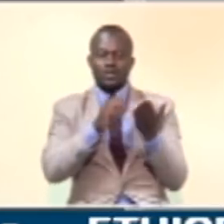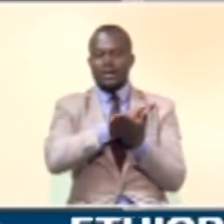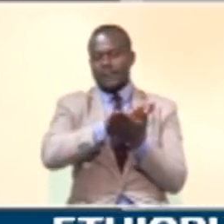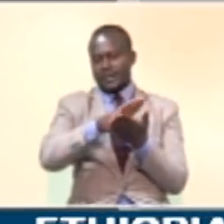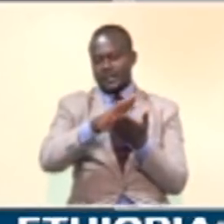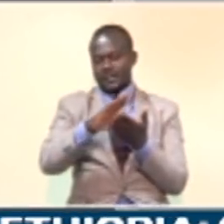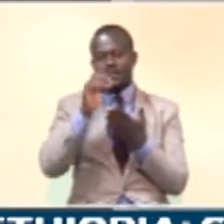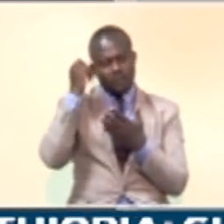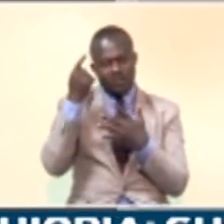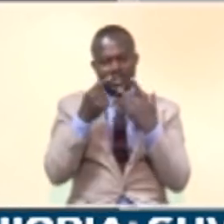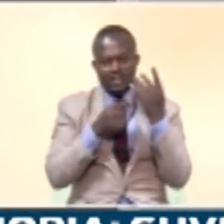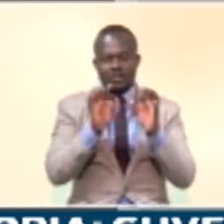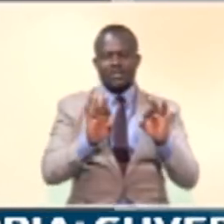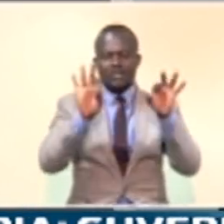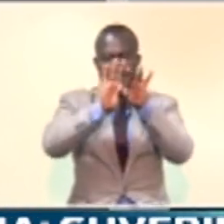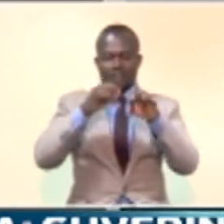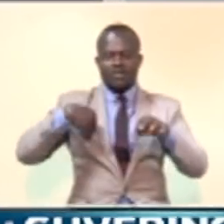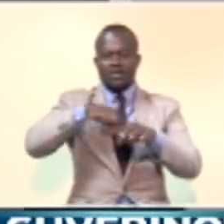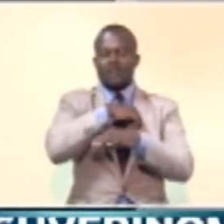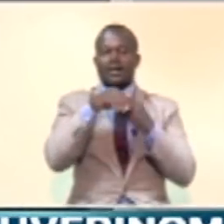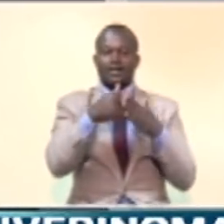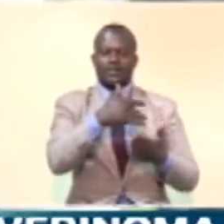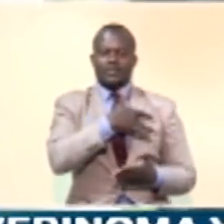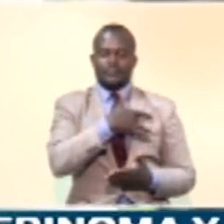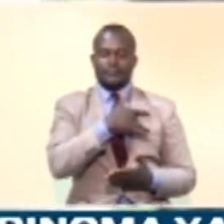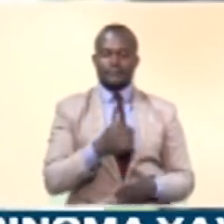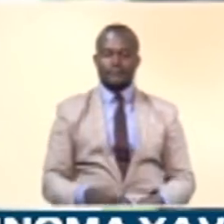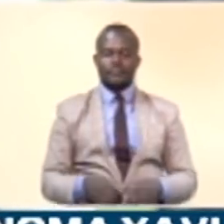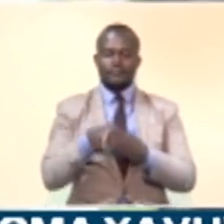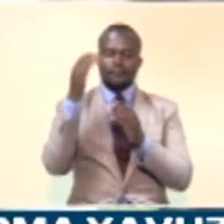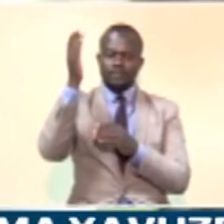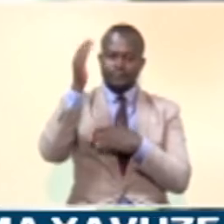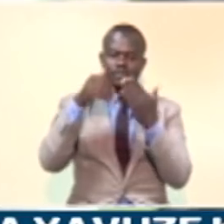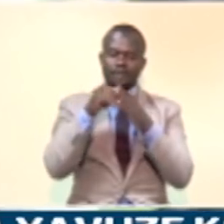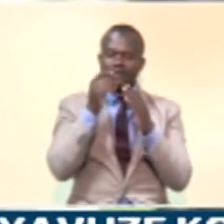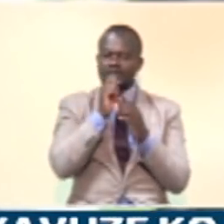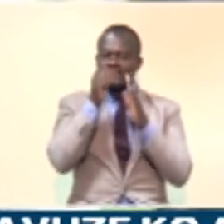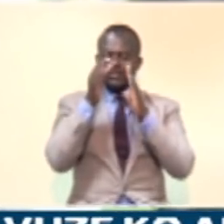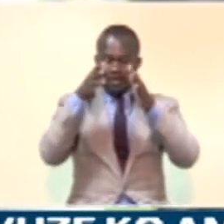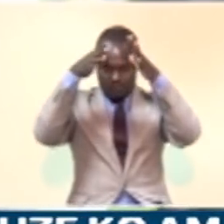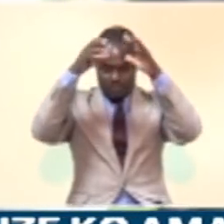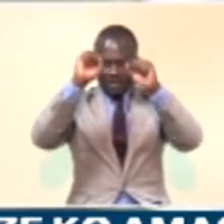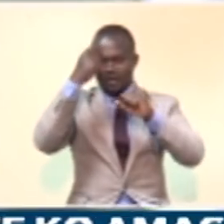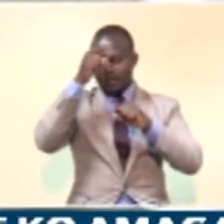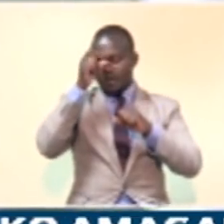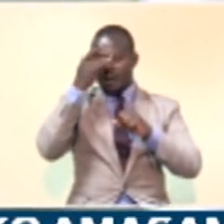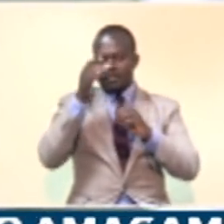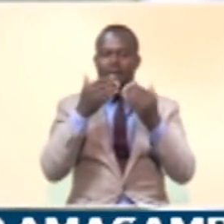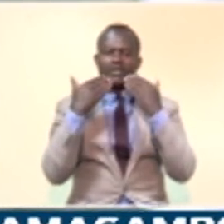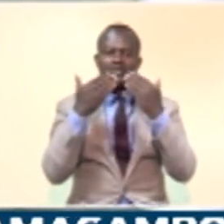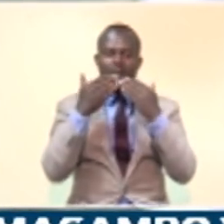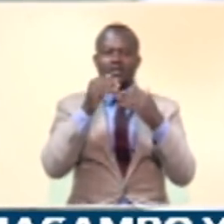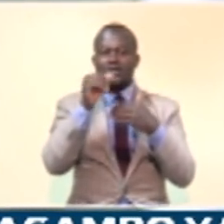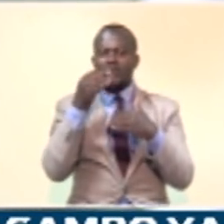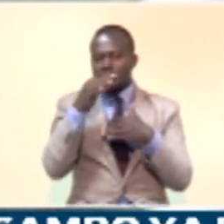tuzabababarira. Ni ikintu kirero cy'ingenzi kuri twebwe kandi cyadukoze ku mutima. Mu kiganiro n'abanyamakuru Perezida Paul Kagame nawe yashimiye mugenzi